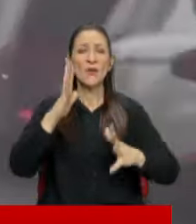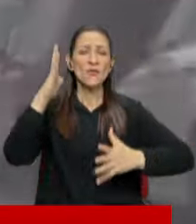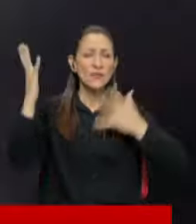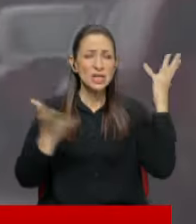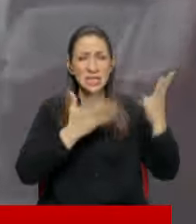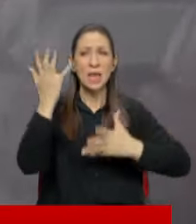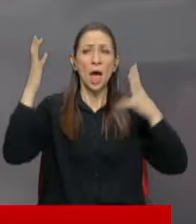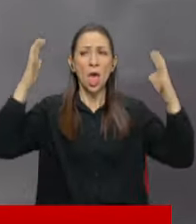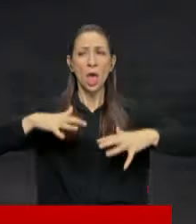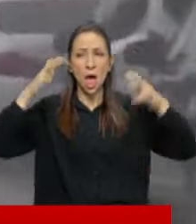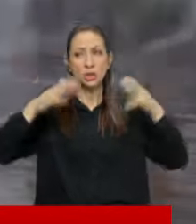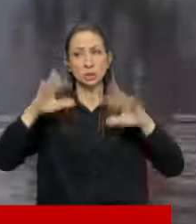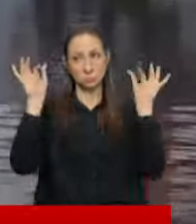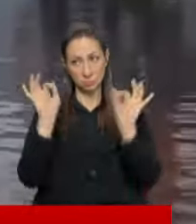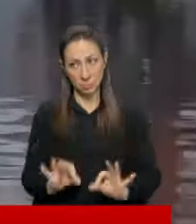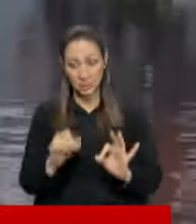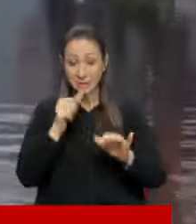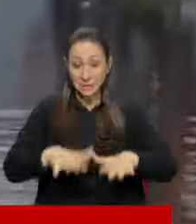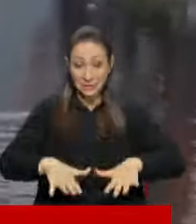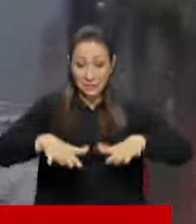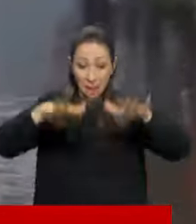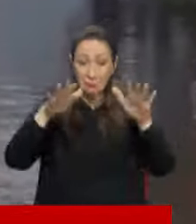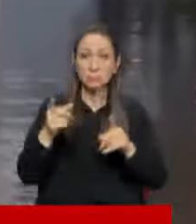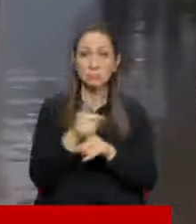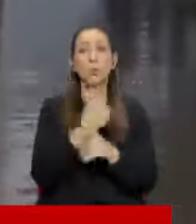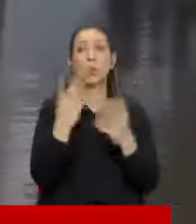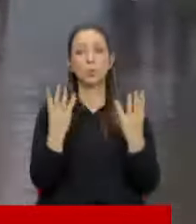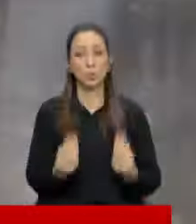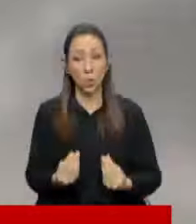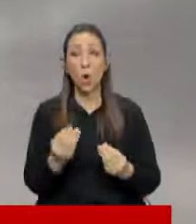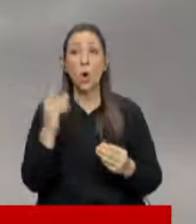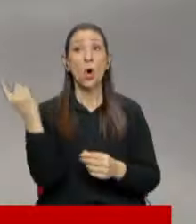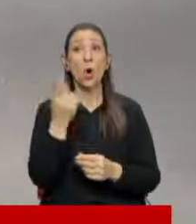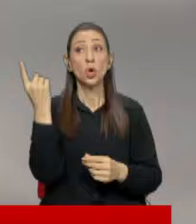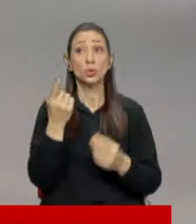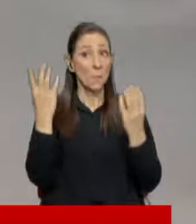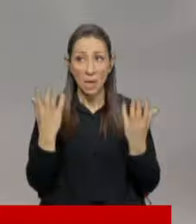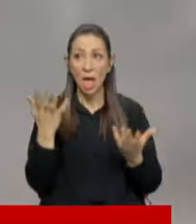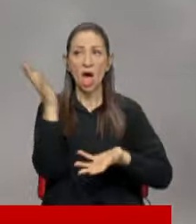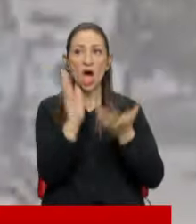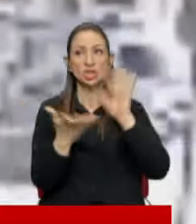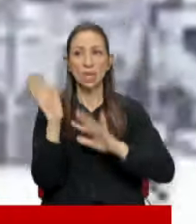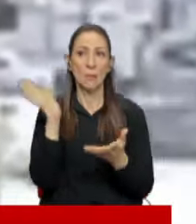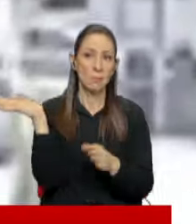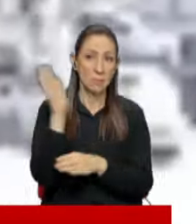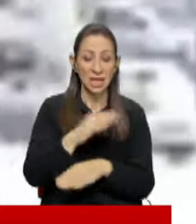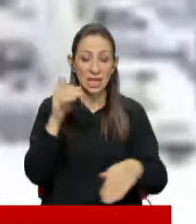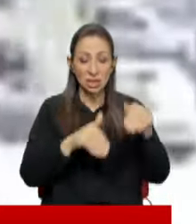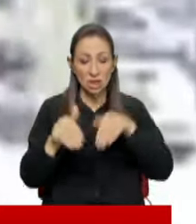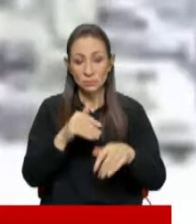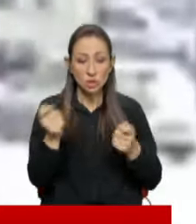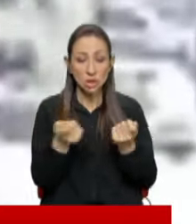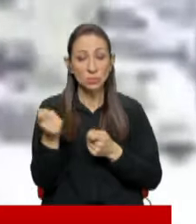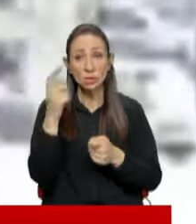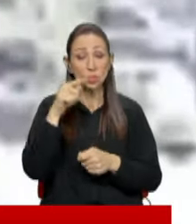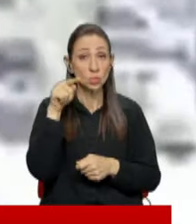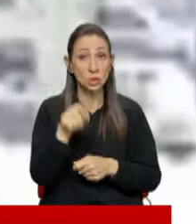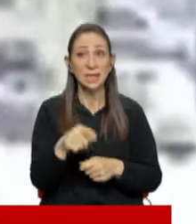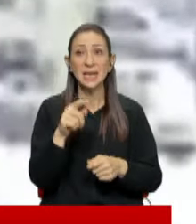yağışlı havanın etkisi altına girdi. Sel, su baskınları yaşandı. Hortum çıktı, ağaçlar devrildi. Seçim çalışması